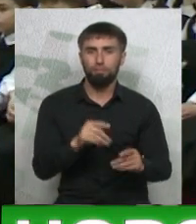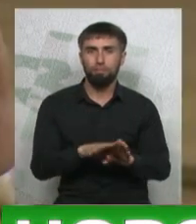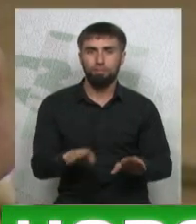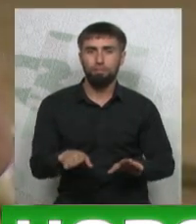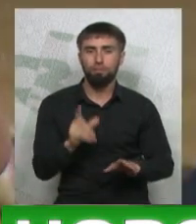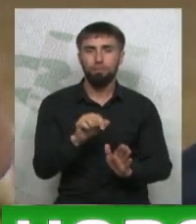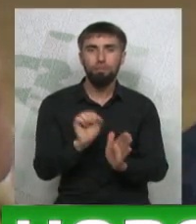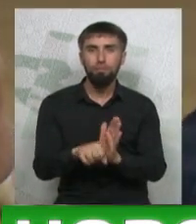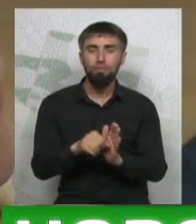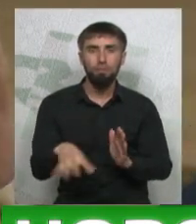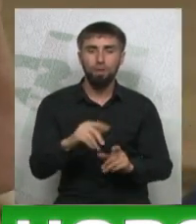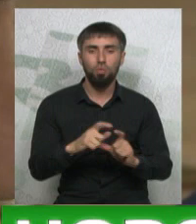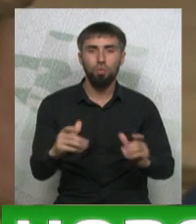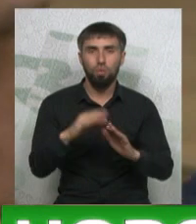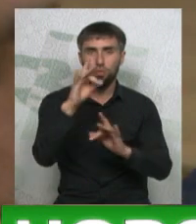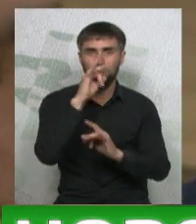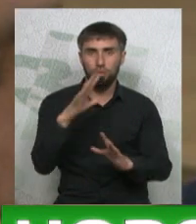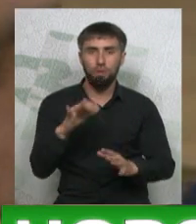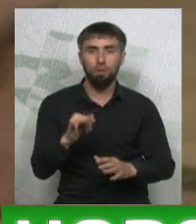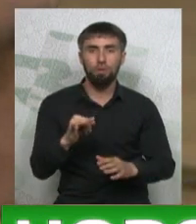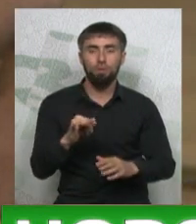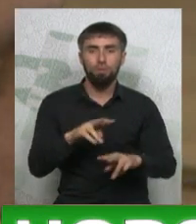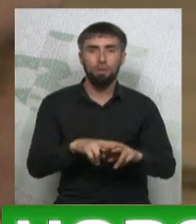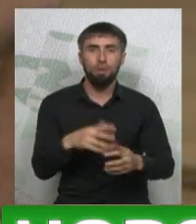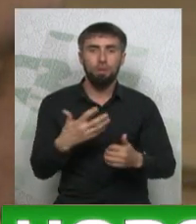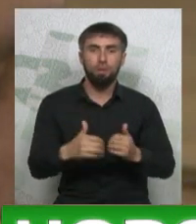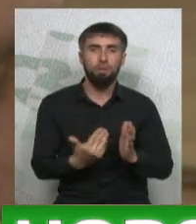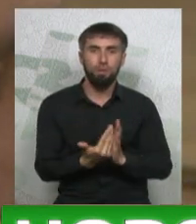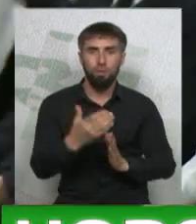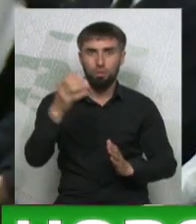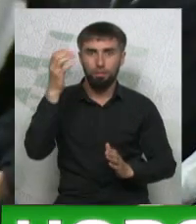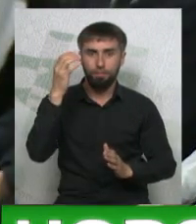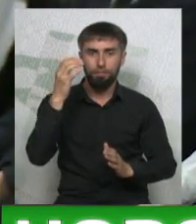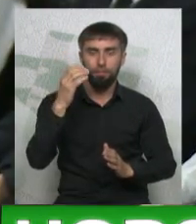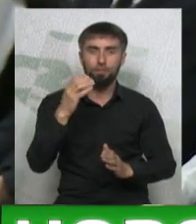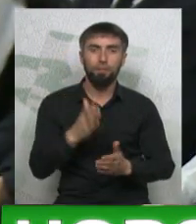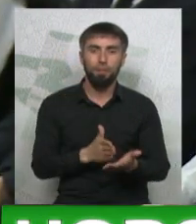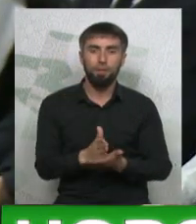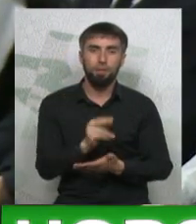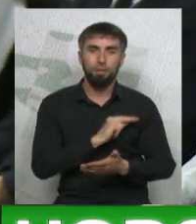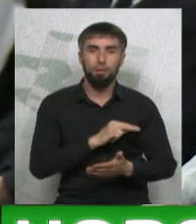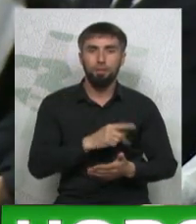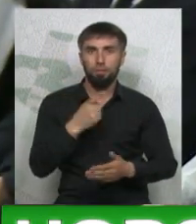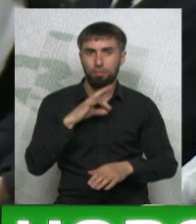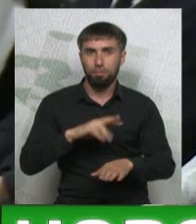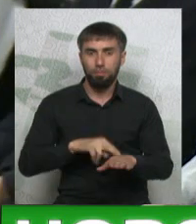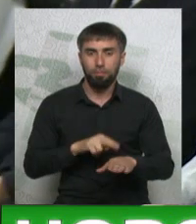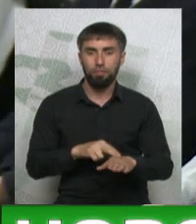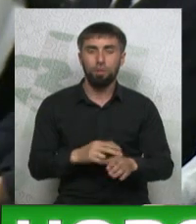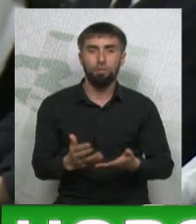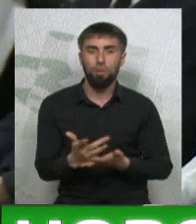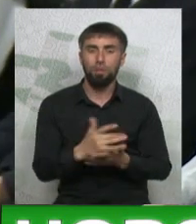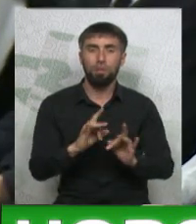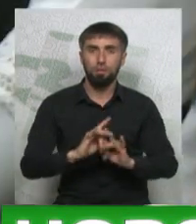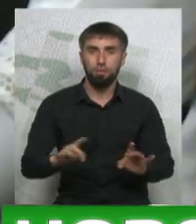человека жизни. Во всех школах, домах культуры и учреждениях среднего и высшего образования выезжают сотрудники правоохранительных органов.